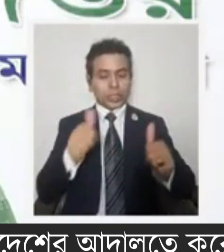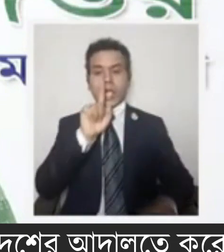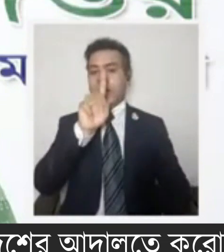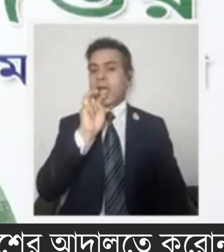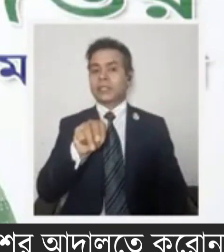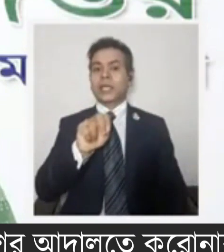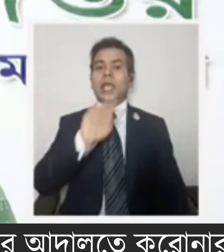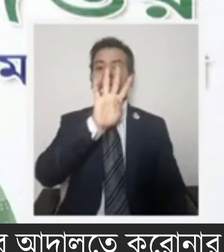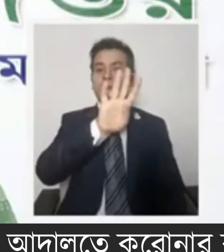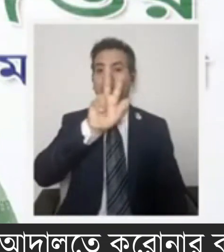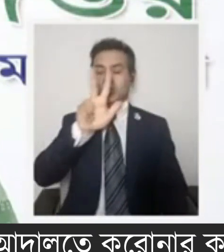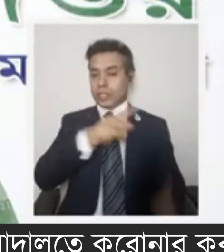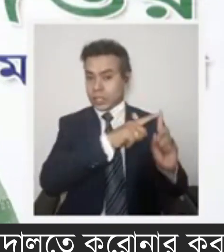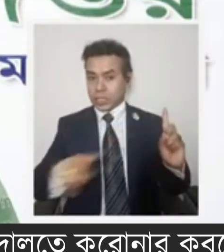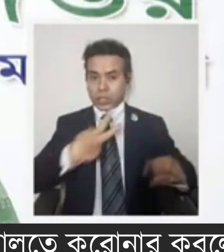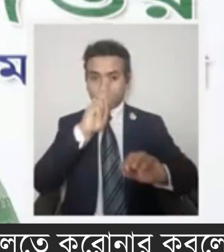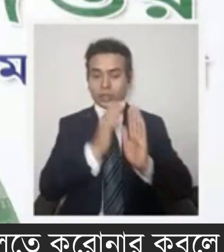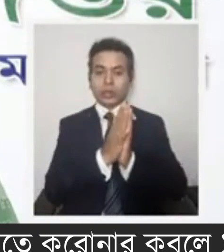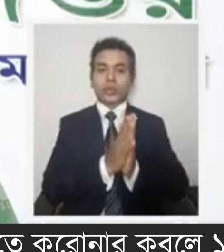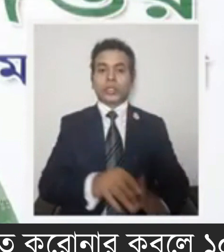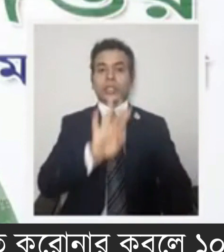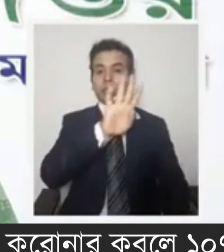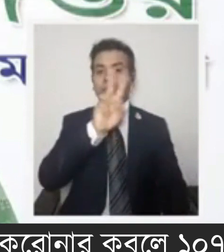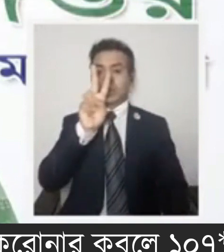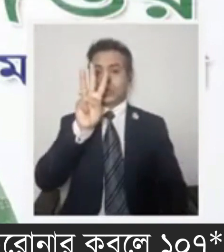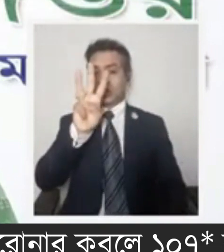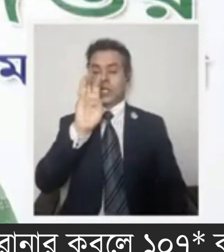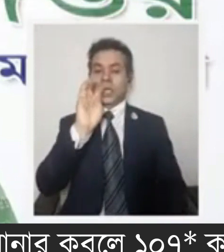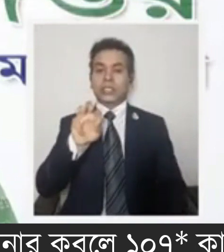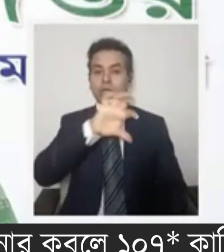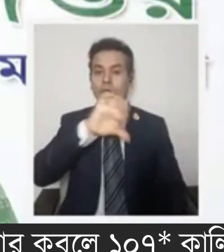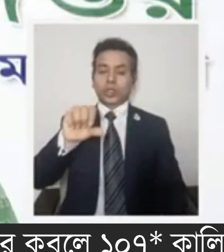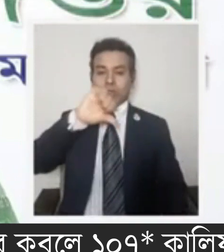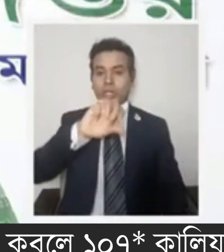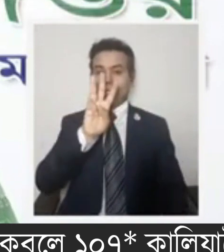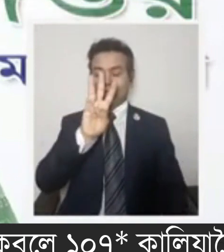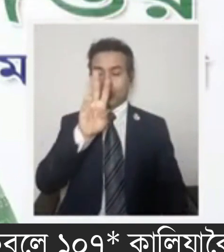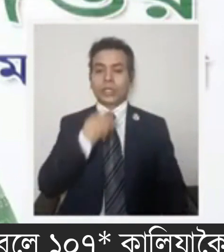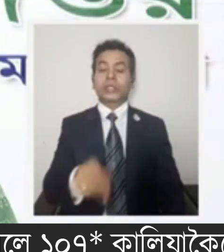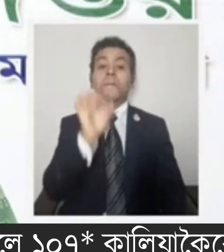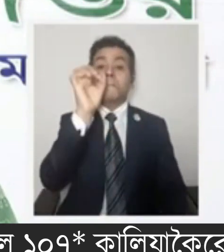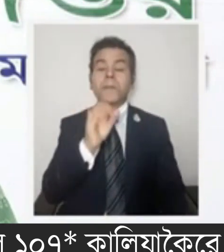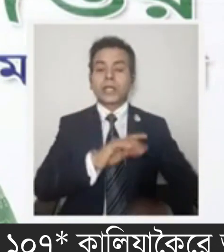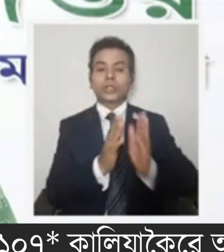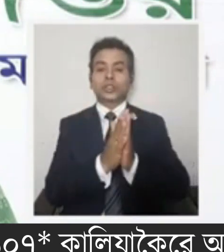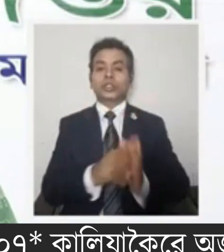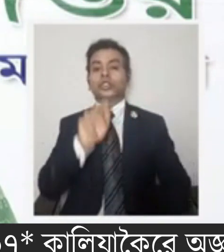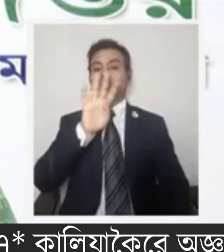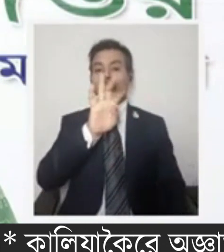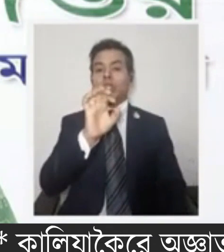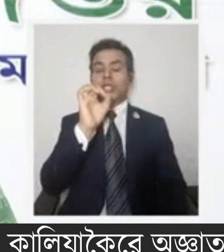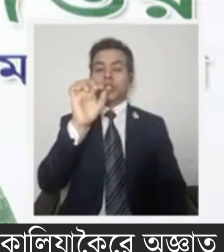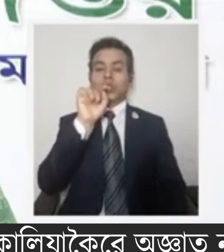মহাপরিচালক অধ্যাপক ডাক্তার নাসিমা সুলতানা। দেশে একদিনে সর্বোচ্চ মৃত্যুর রেকর্ড আছে 53 জনের, সে